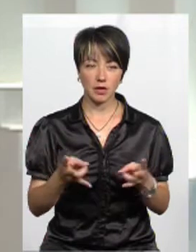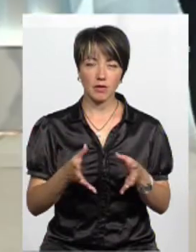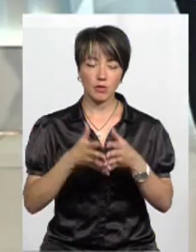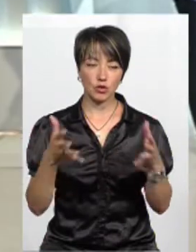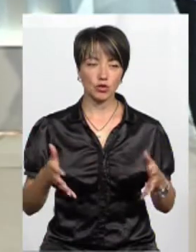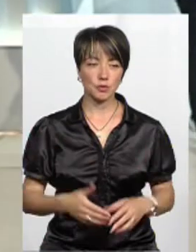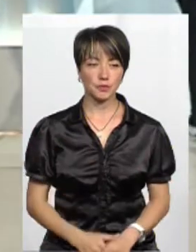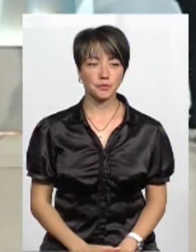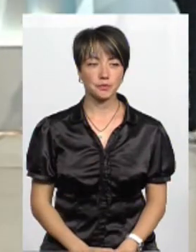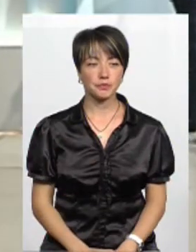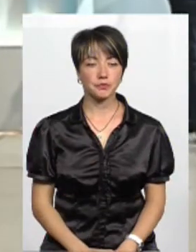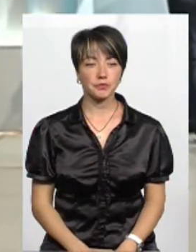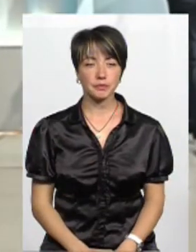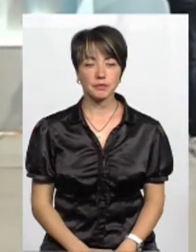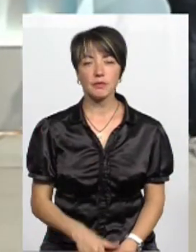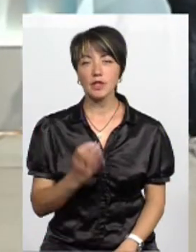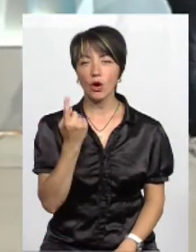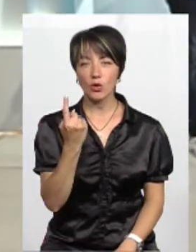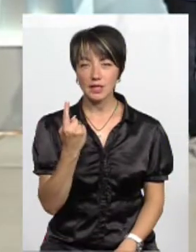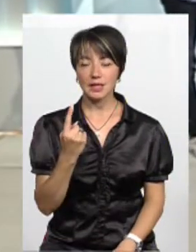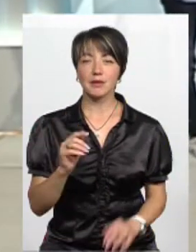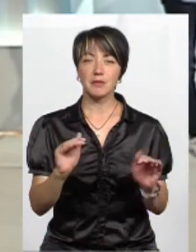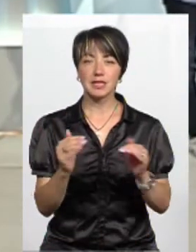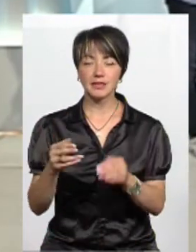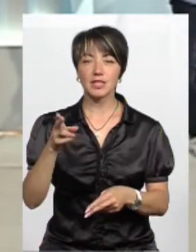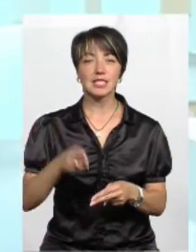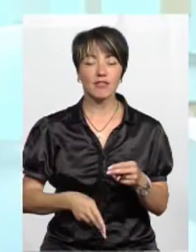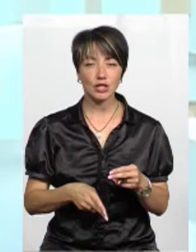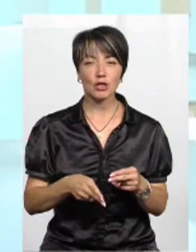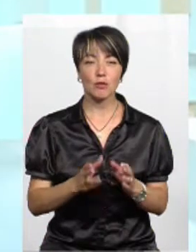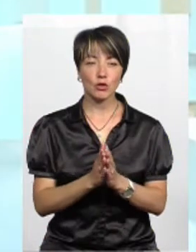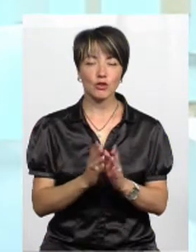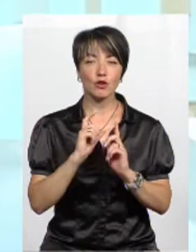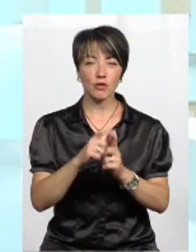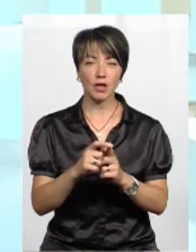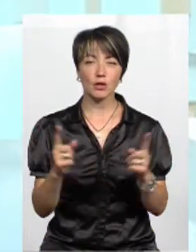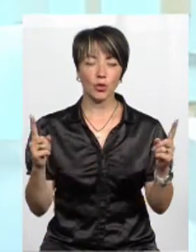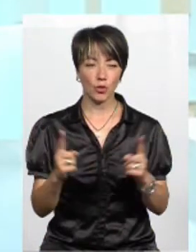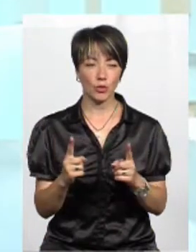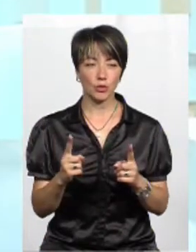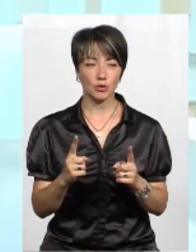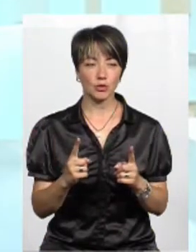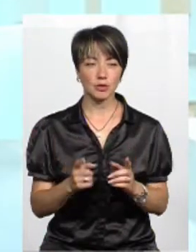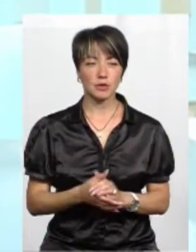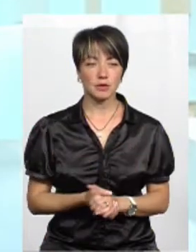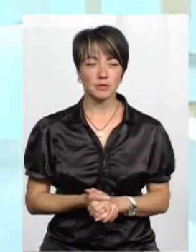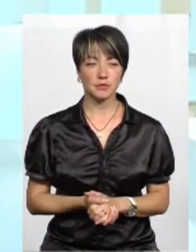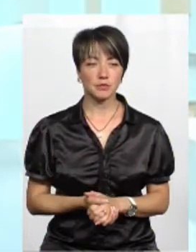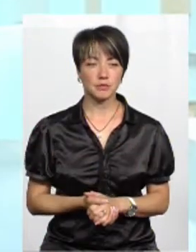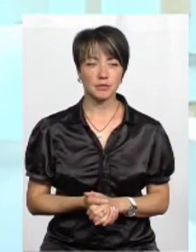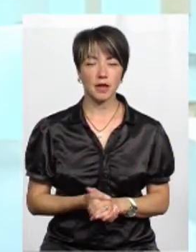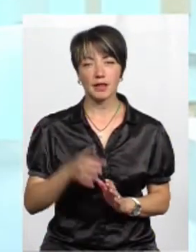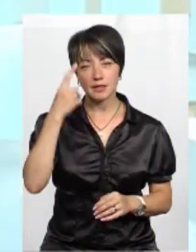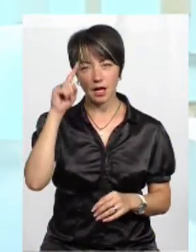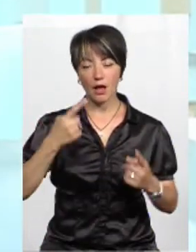потрібно дати якісну освіту. І маємо ще одну порцію бліців на завершення. Попрошу відповідати дуже стисло. Вони